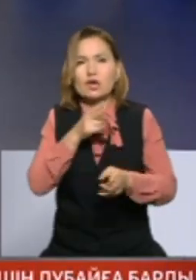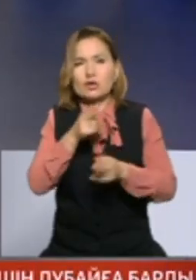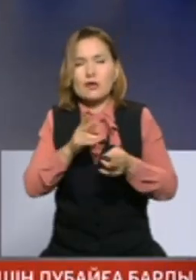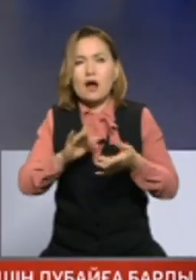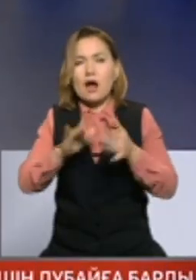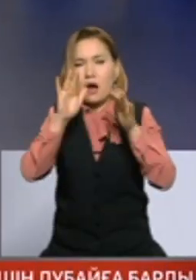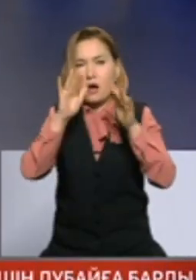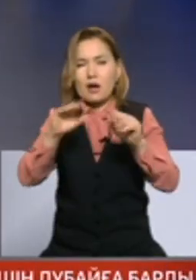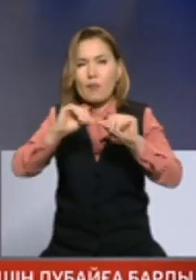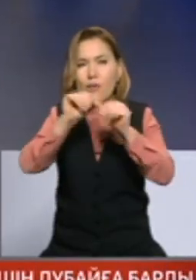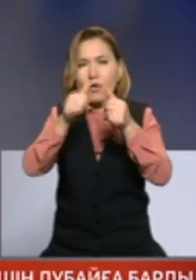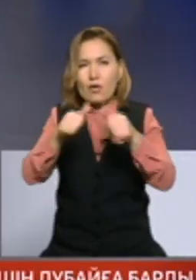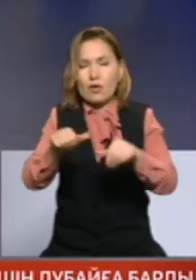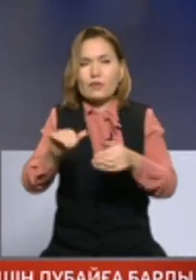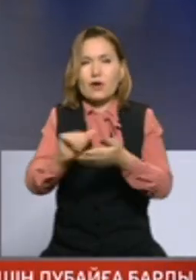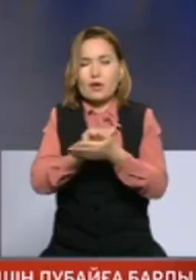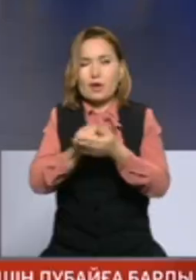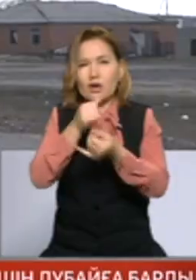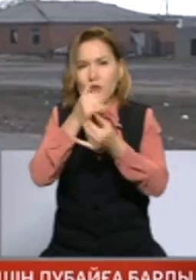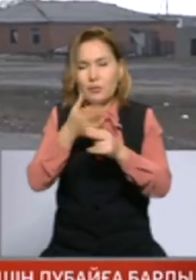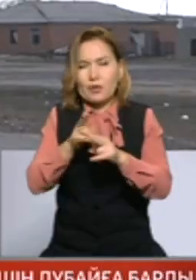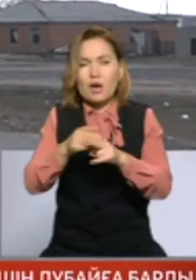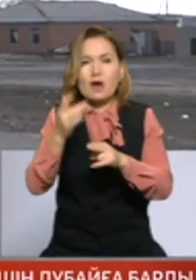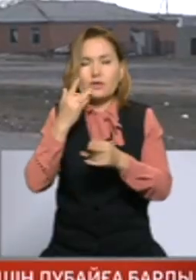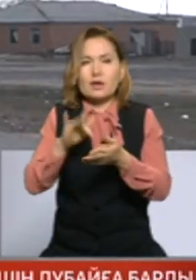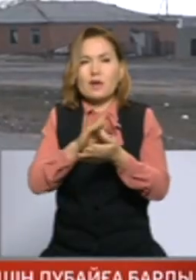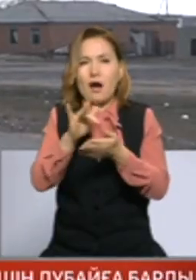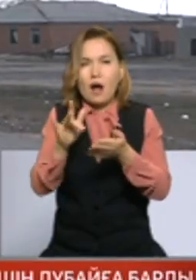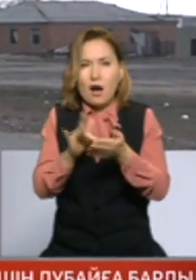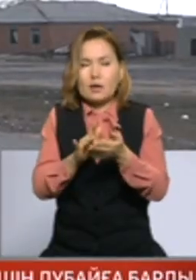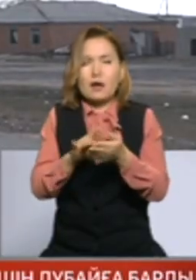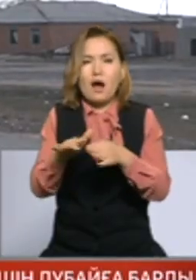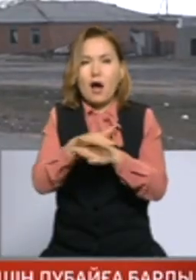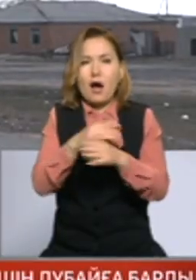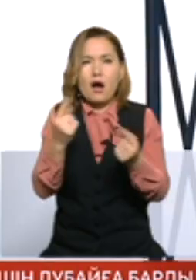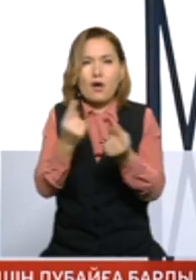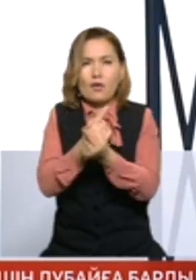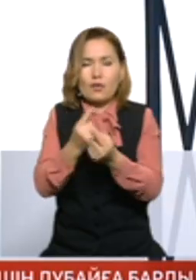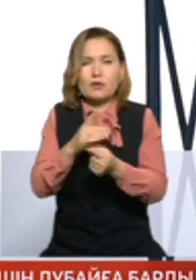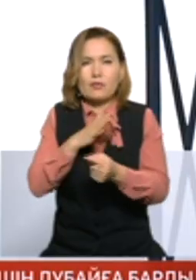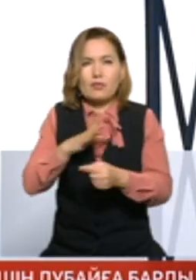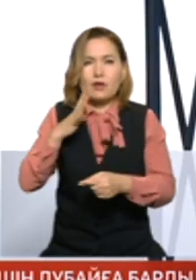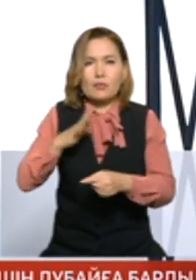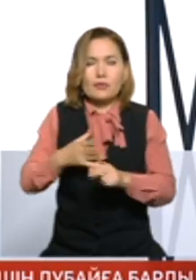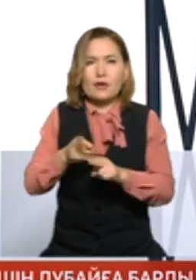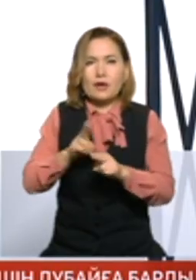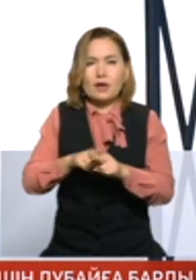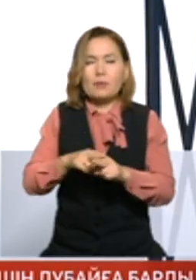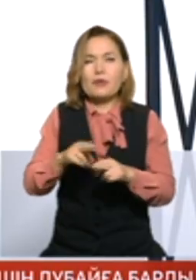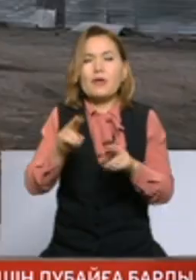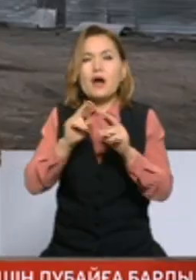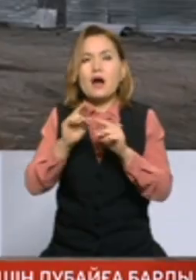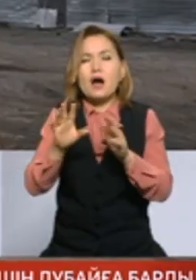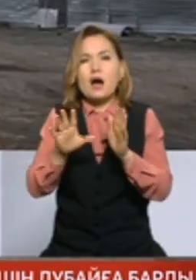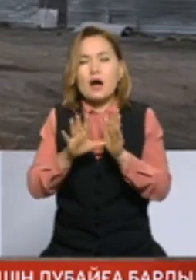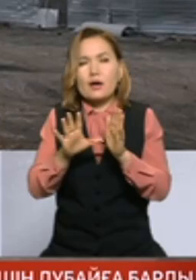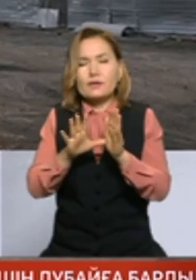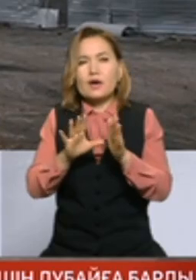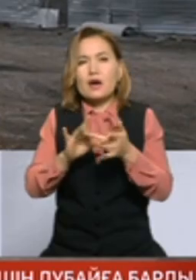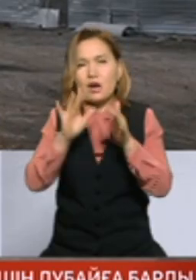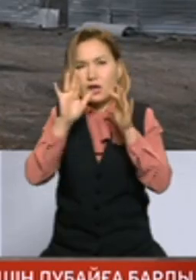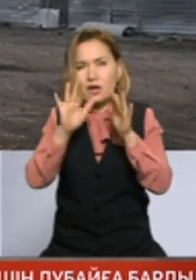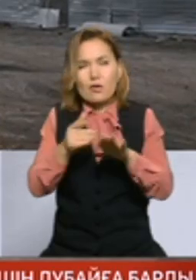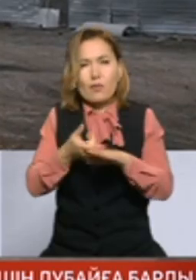үшін 140 шақырым қашықтықтағы аудан орталығына сабылуға мәжбүр. Ал ұстаздар болса электронды журналға баға қоя алмай